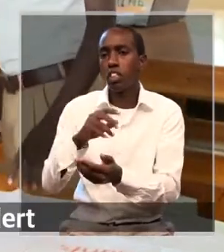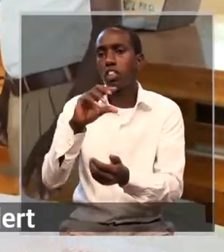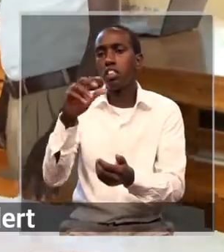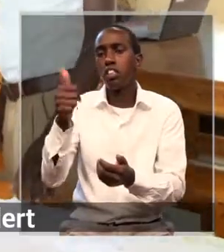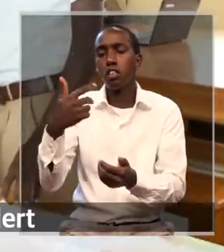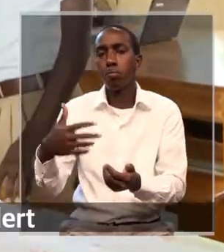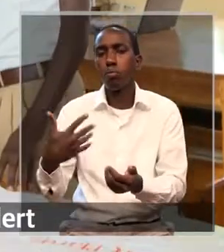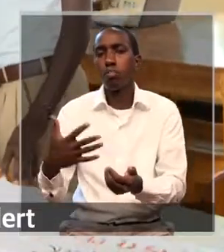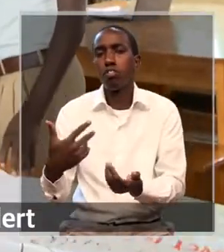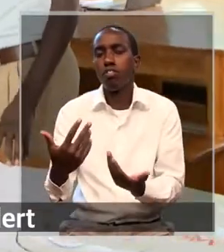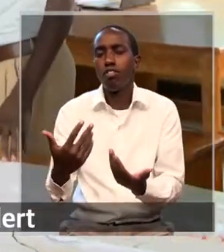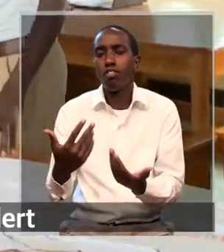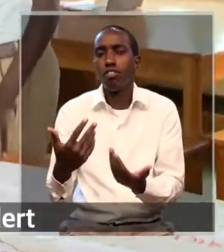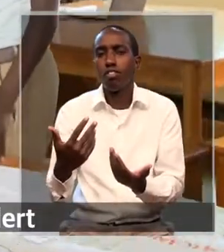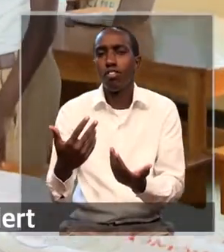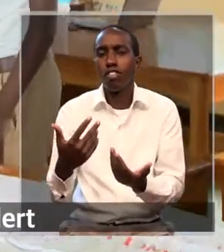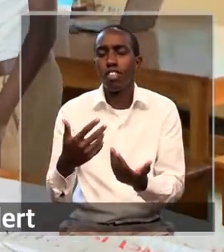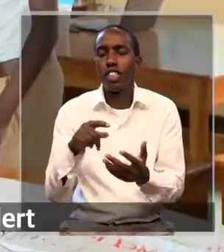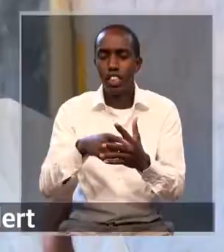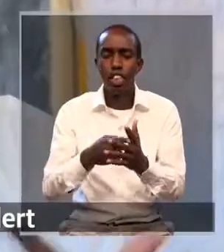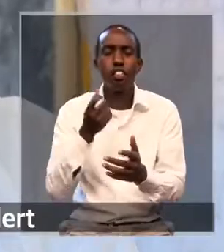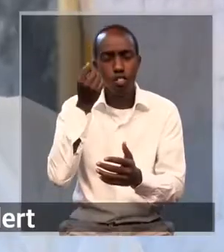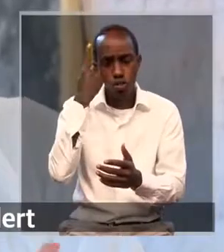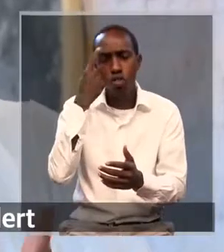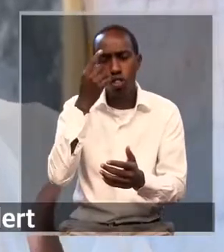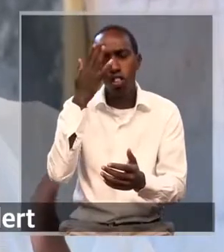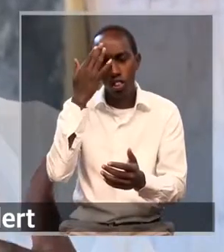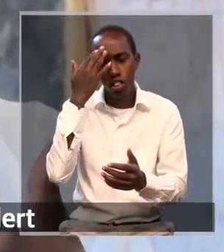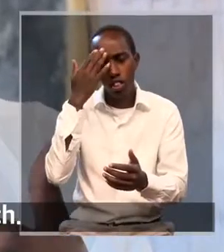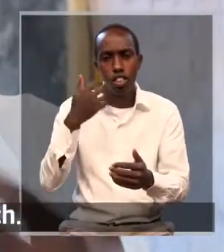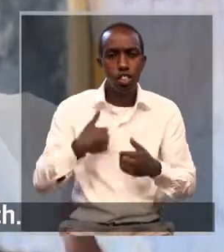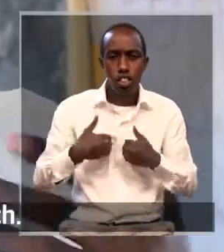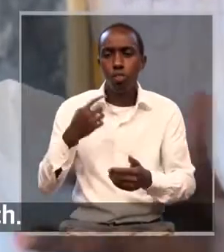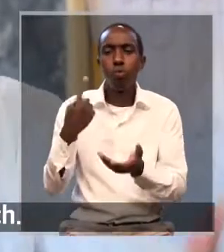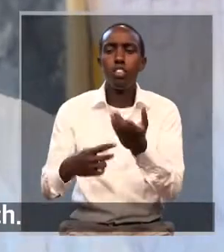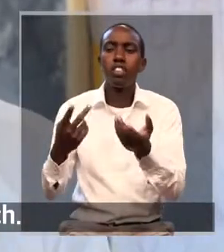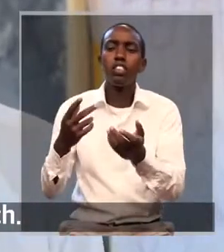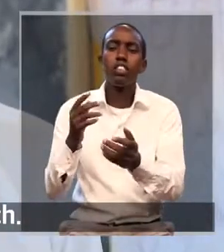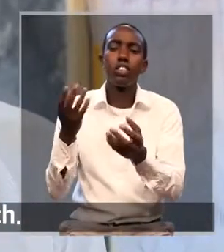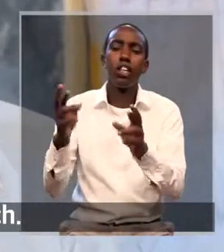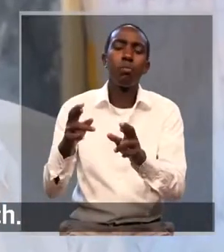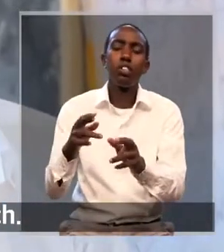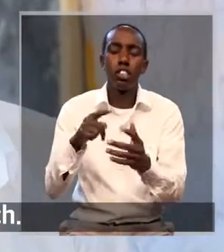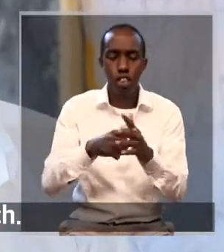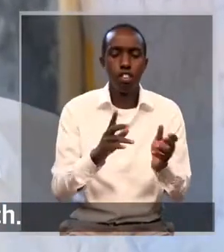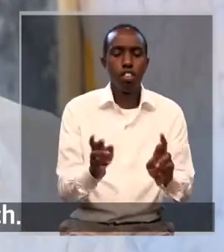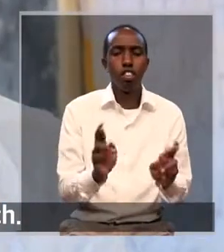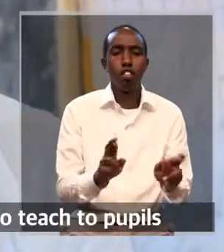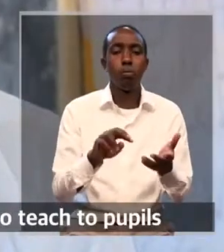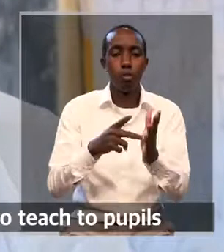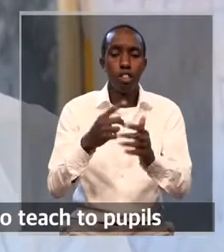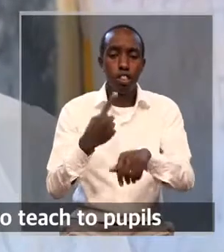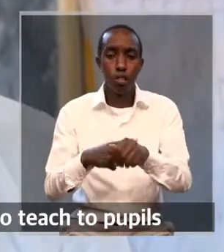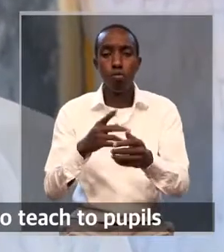ikindi kipapuro ahita attentive cyase itaba interested bigiye kuba akitegura ubucyo genye ni